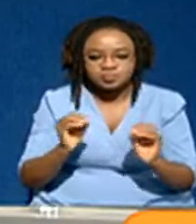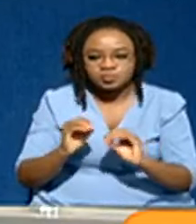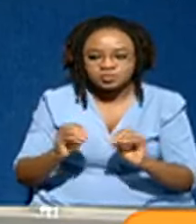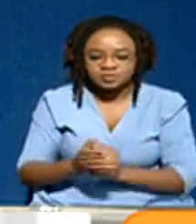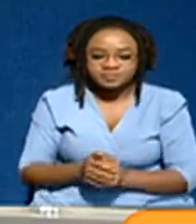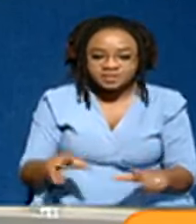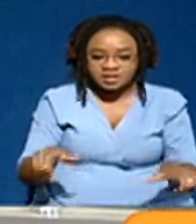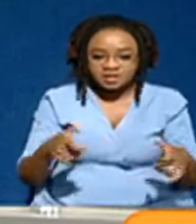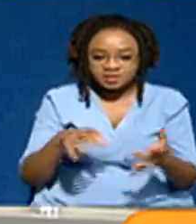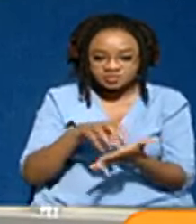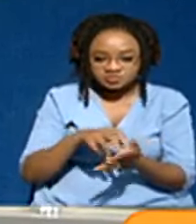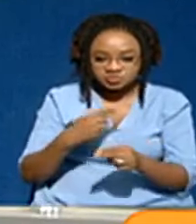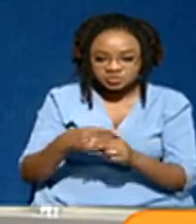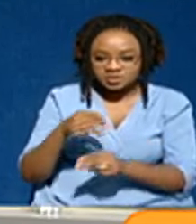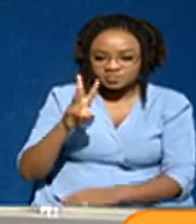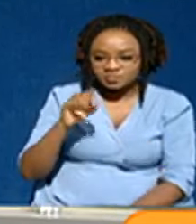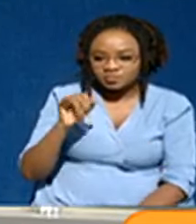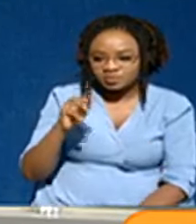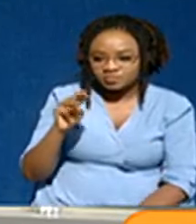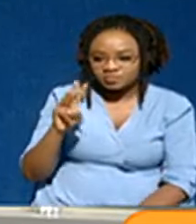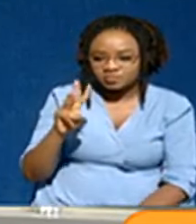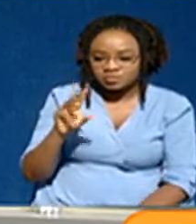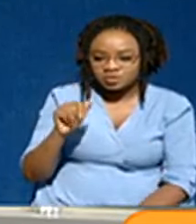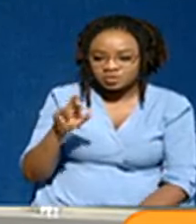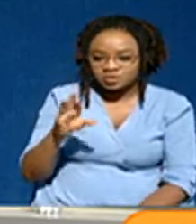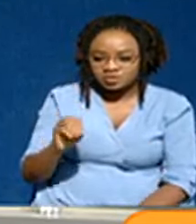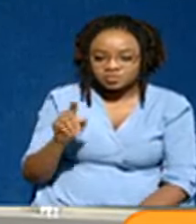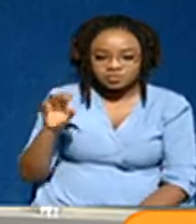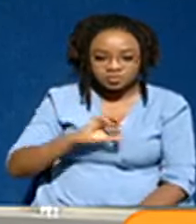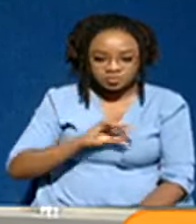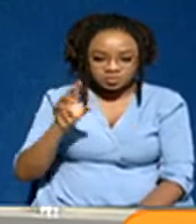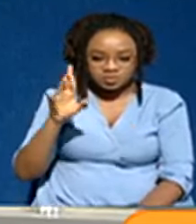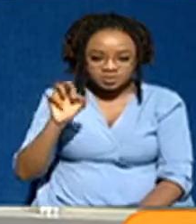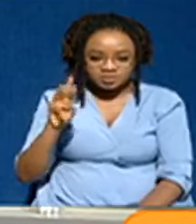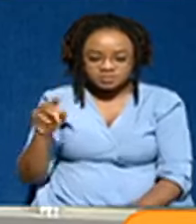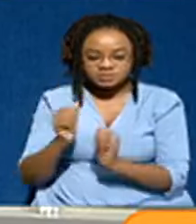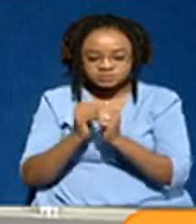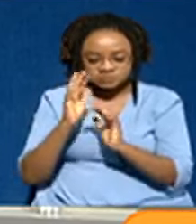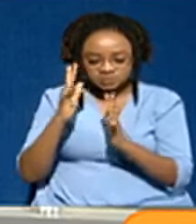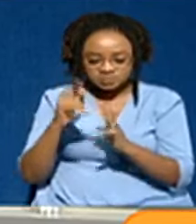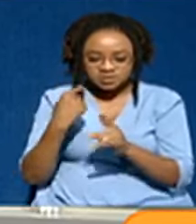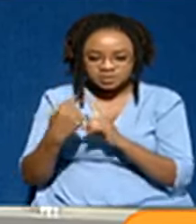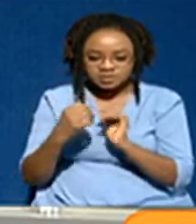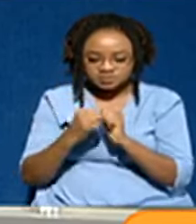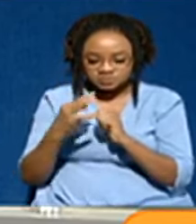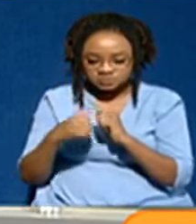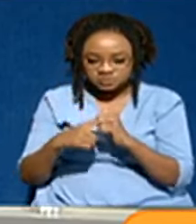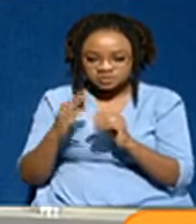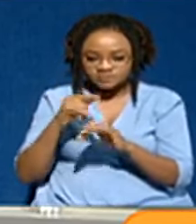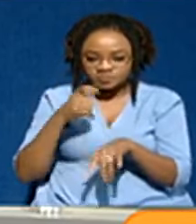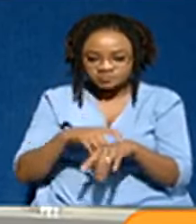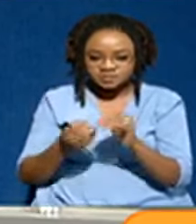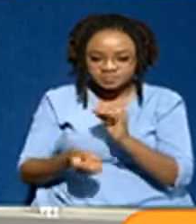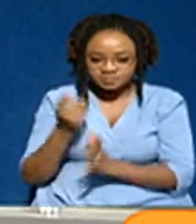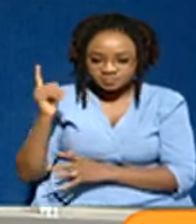Kituo cha redio cha Wimwaro FM kinachomilikiwa na kampuni ya Royal Media Services kimesherehekea miaka 16 tangu kuanzishwa kwake. Kituo